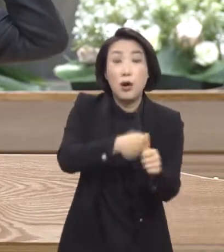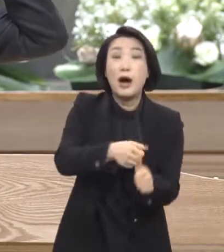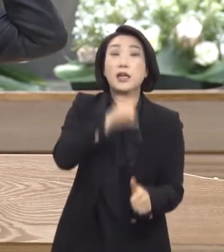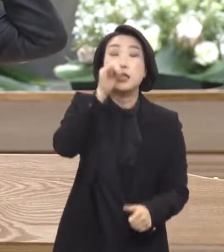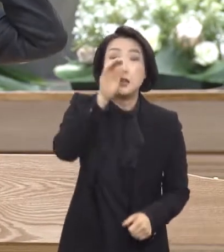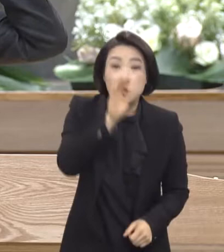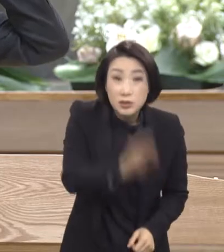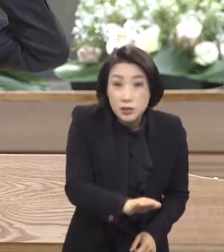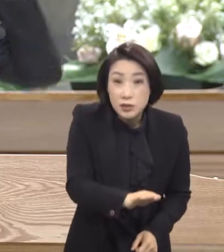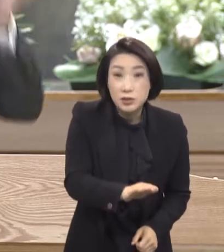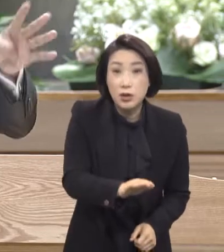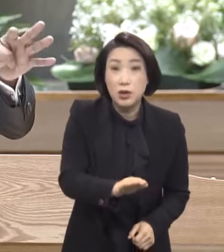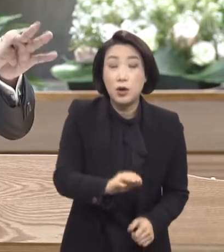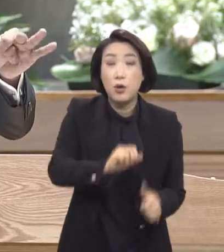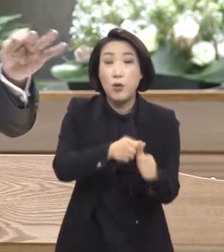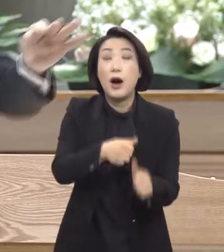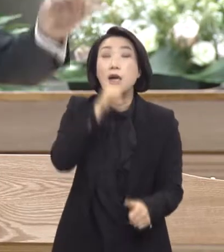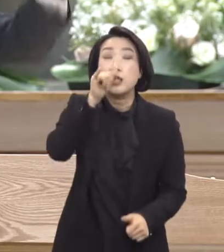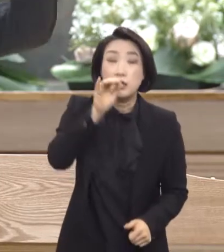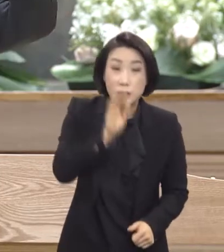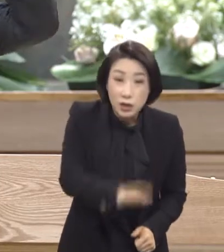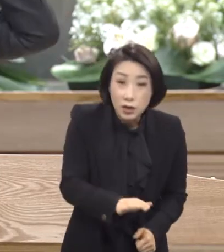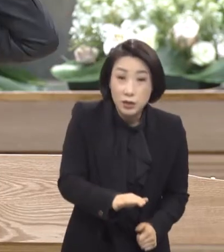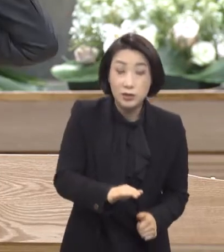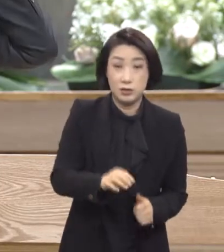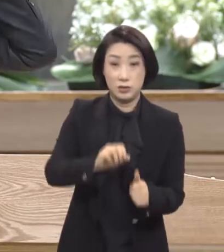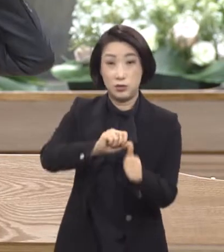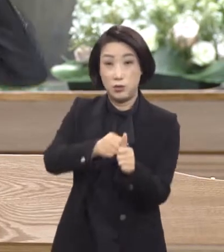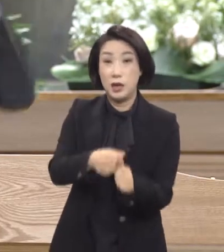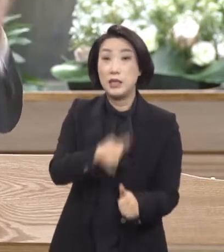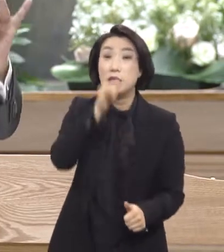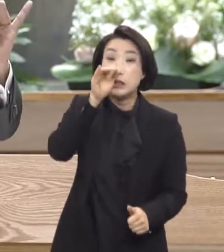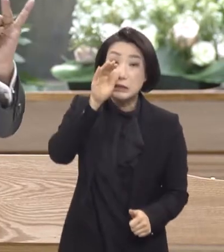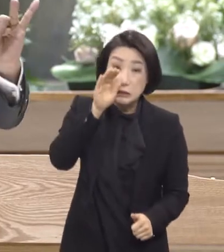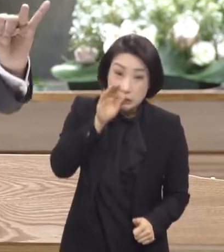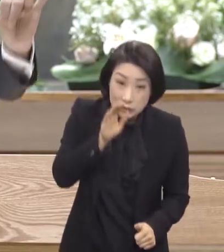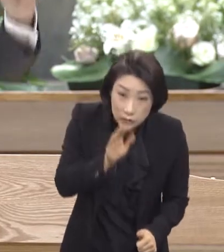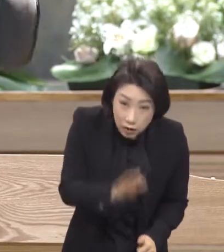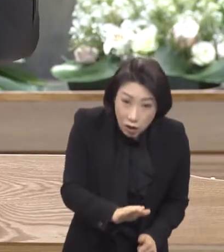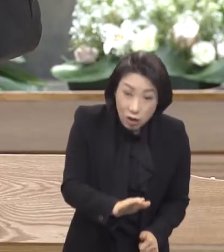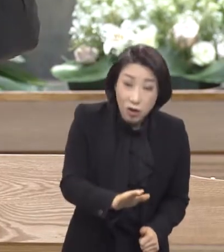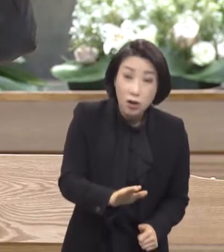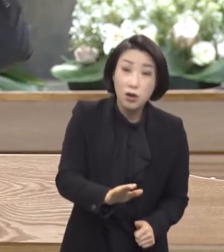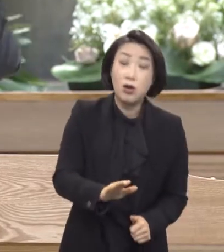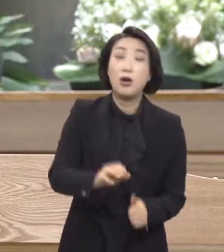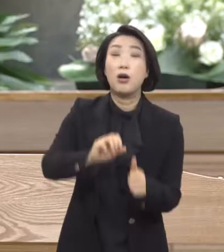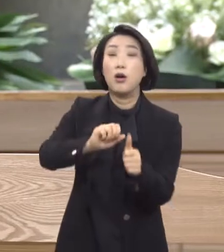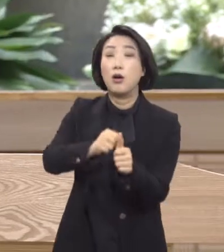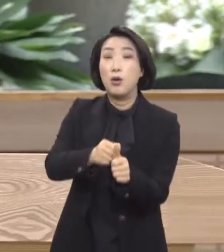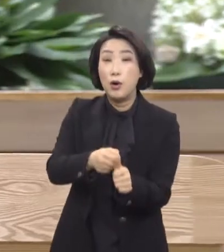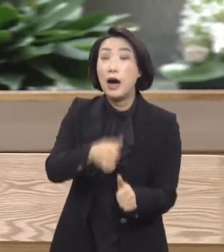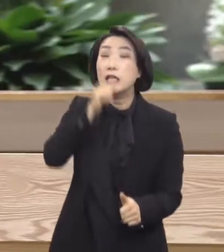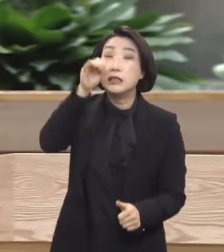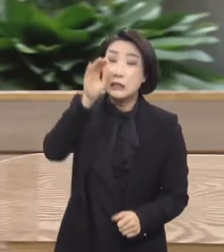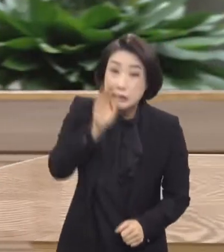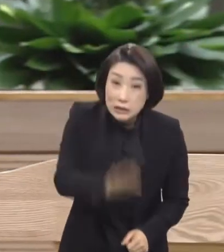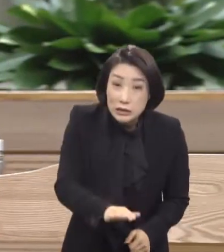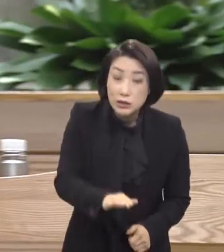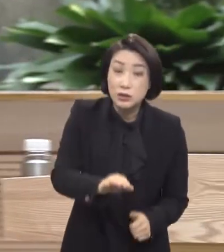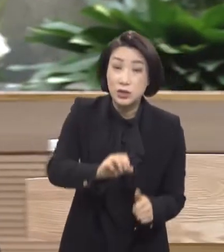화 있을진저, 화 있을진저, 있을진저